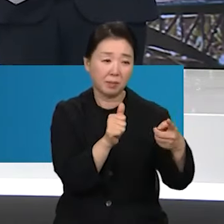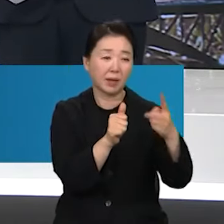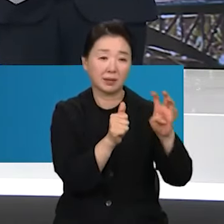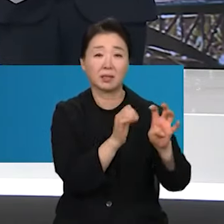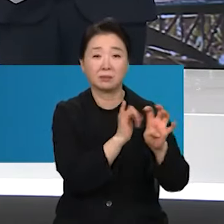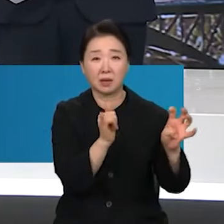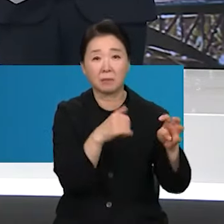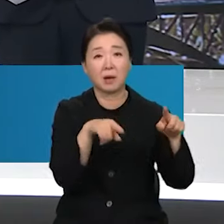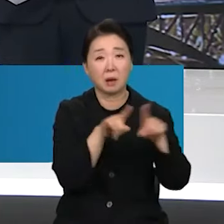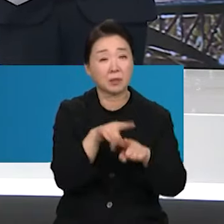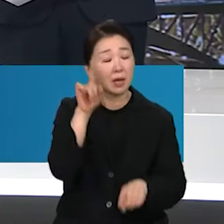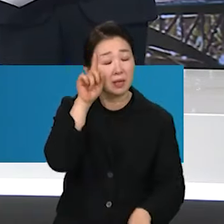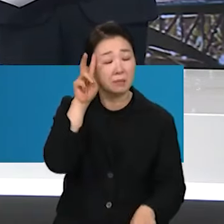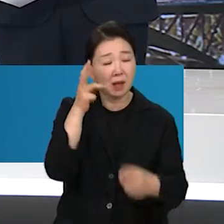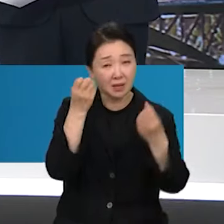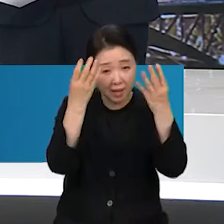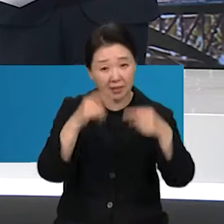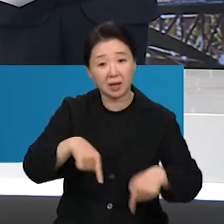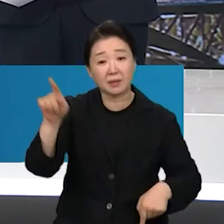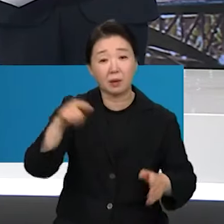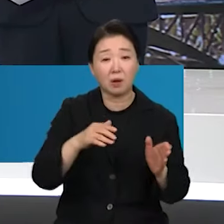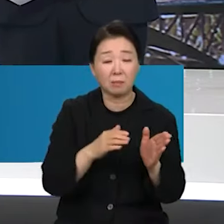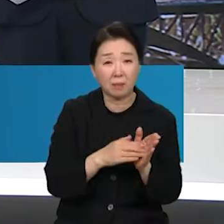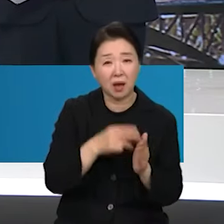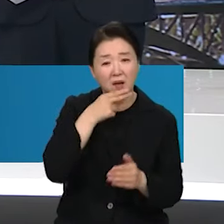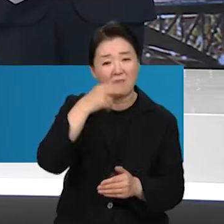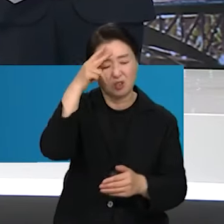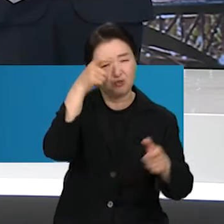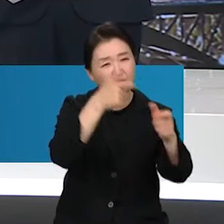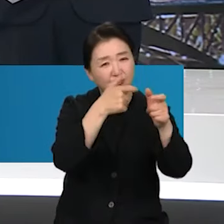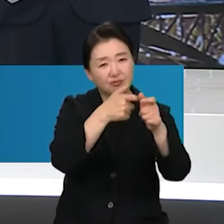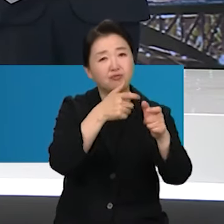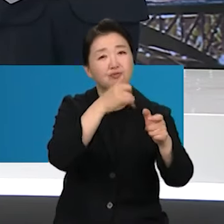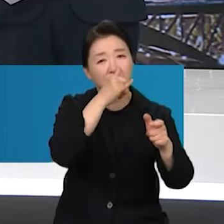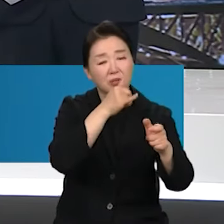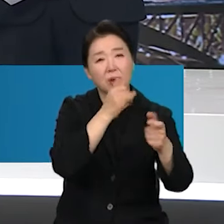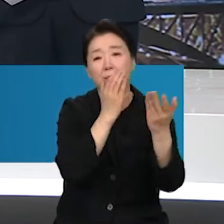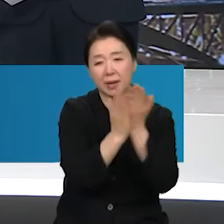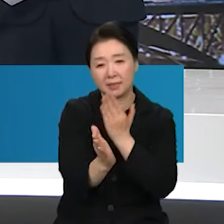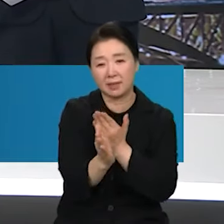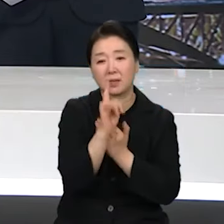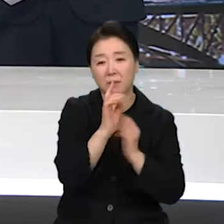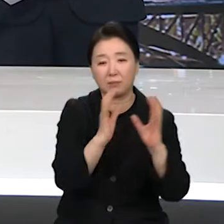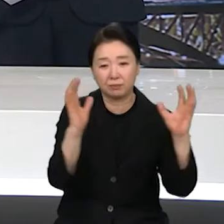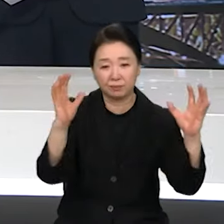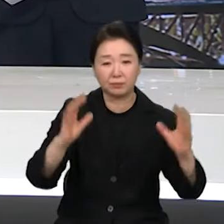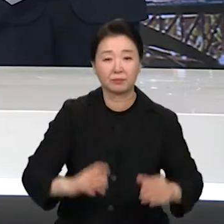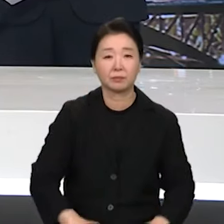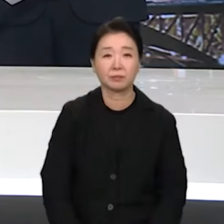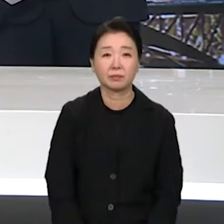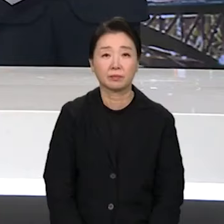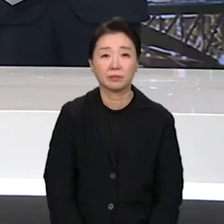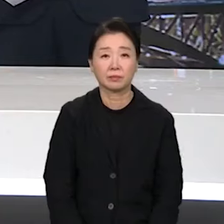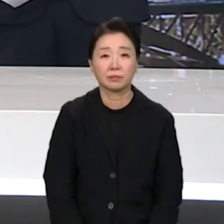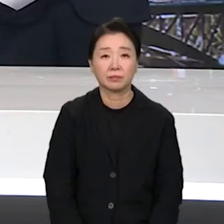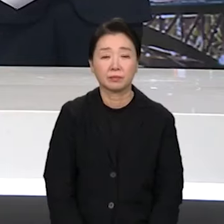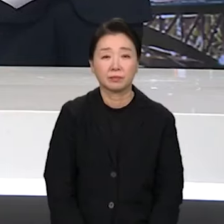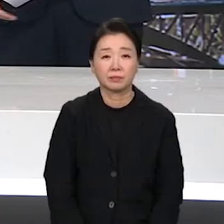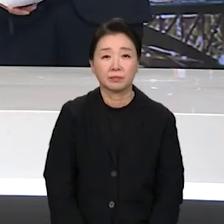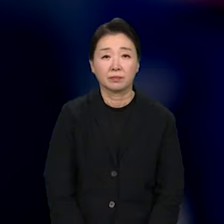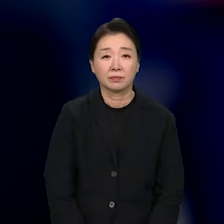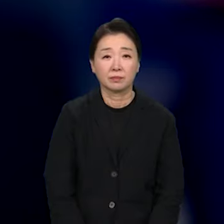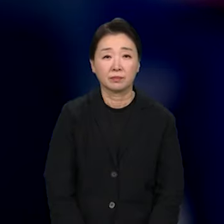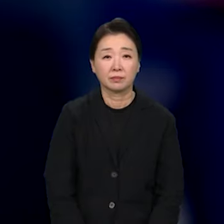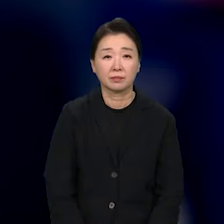함께 1박 2일 행사를 갖고 술자리를 벌여 부적절하다는 논란이 일고 있습니다. 구석찬 기자가 취재했습니다.